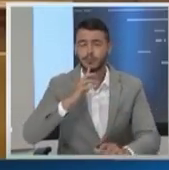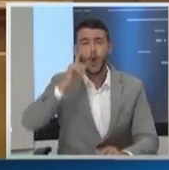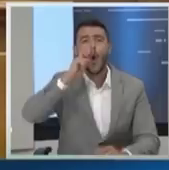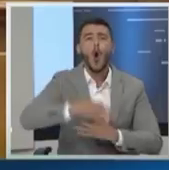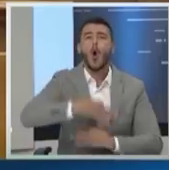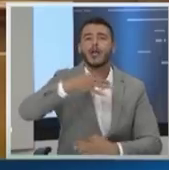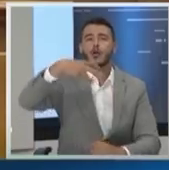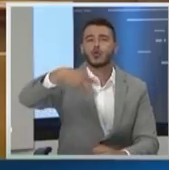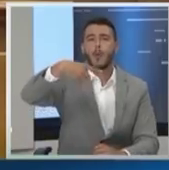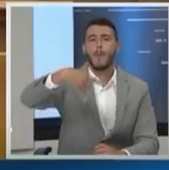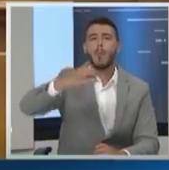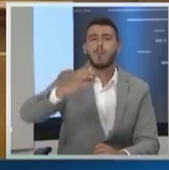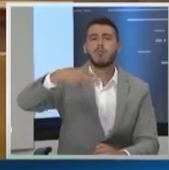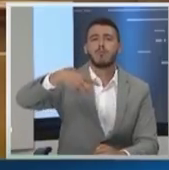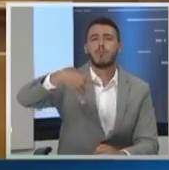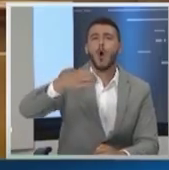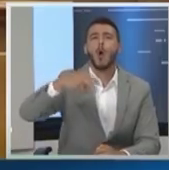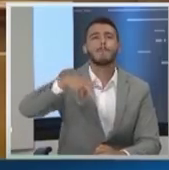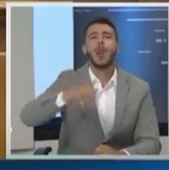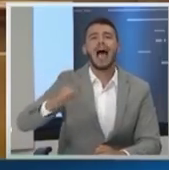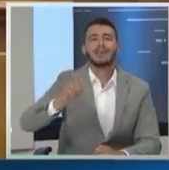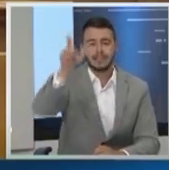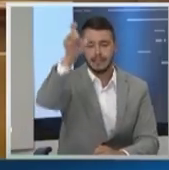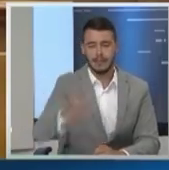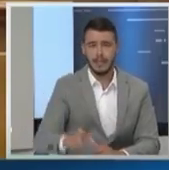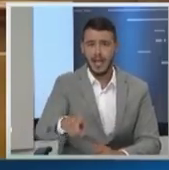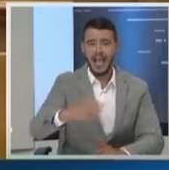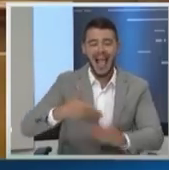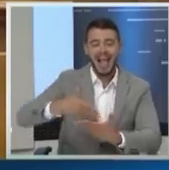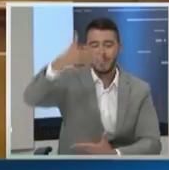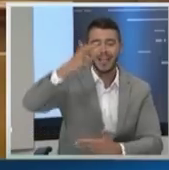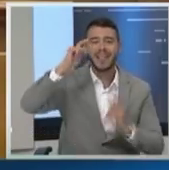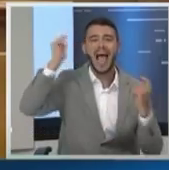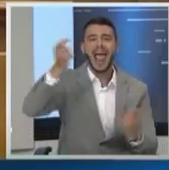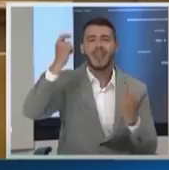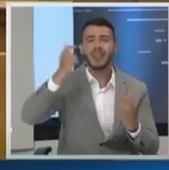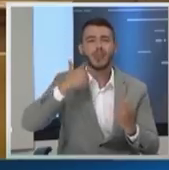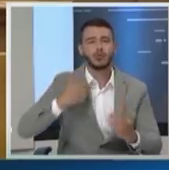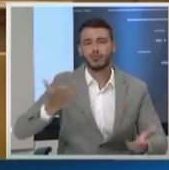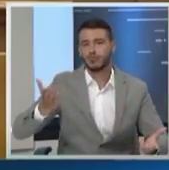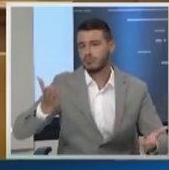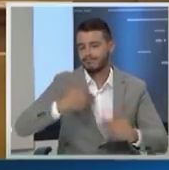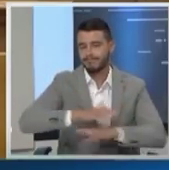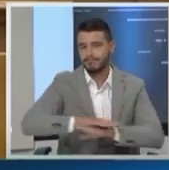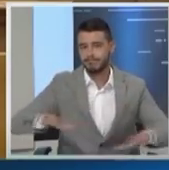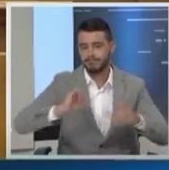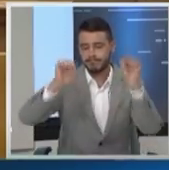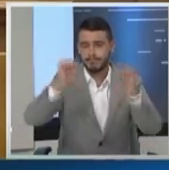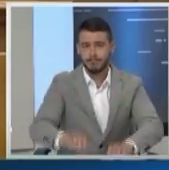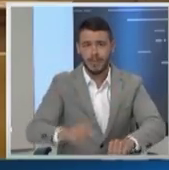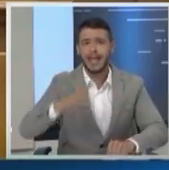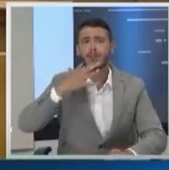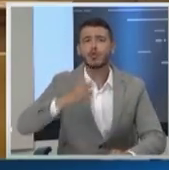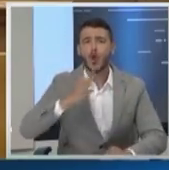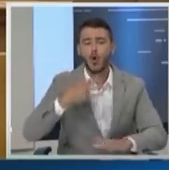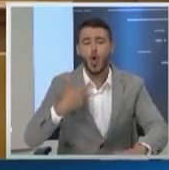Μπόμπολας δεν έχει πια την εφημερίδα Έθνος. Γιατί? Γιατί δεν του χαρίστηκαν τα δάνεια. Και